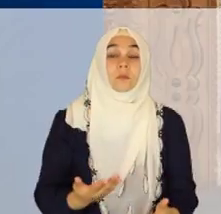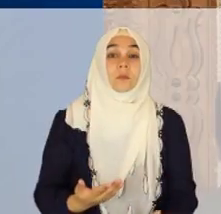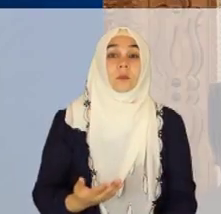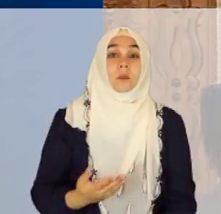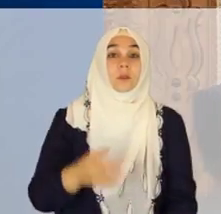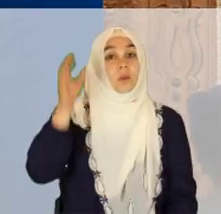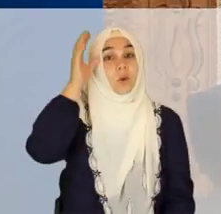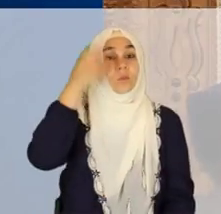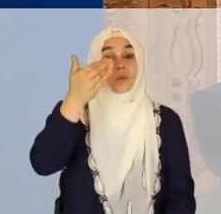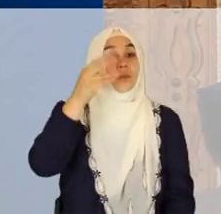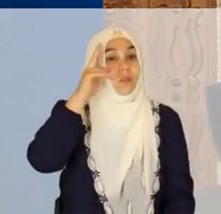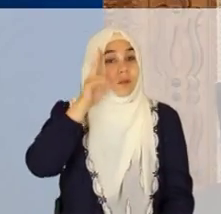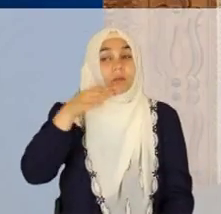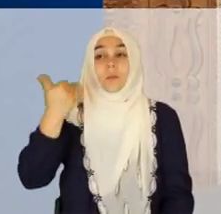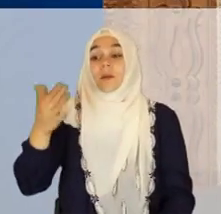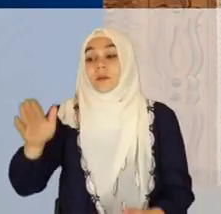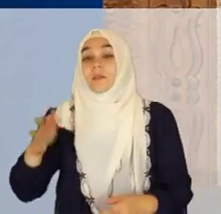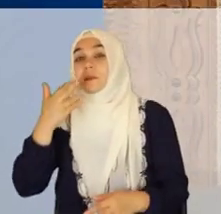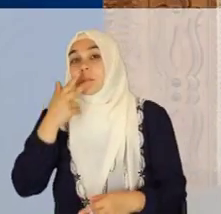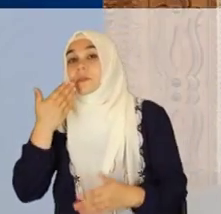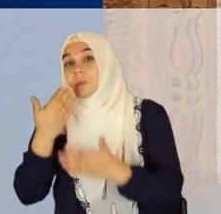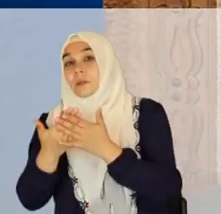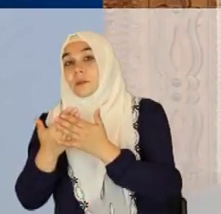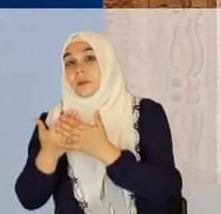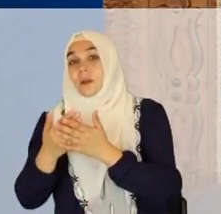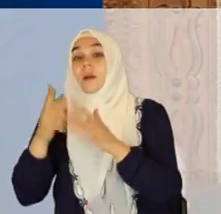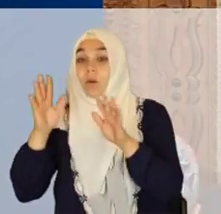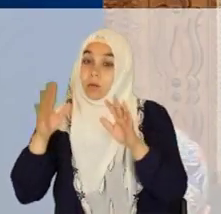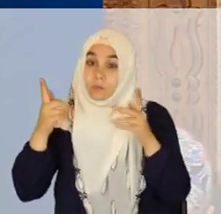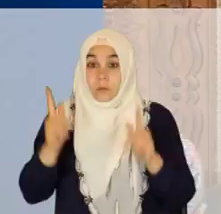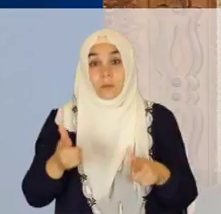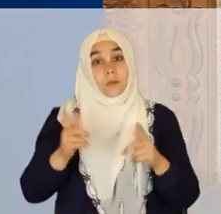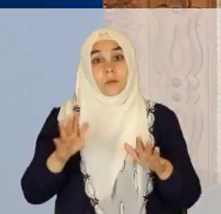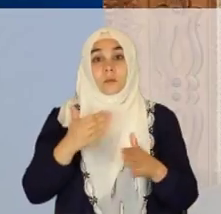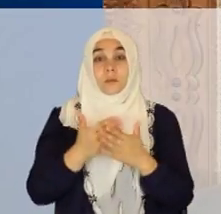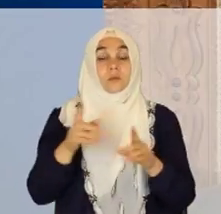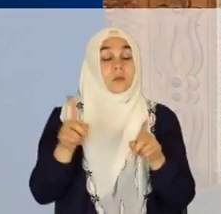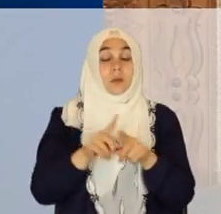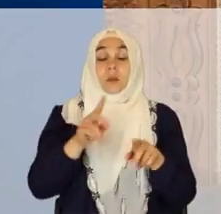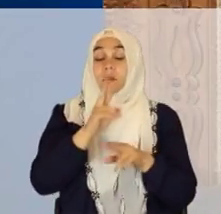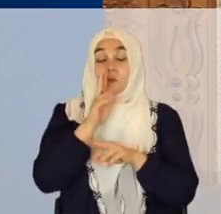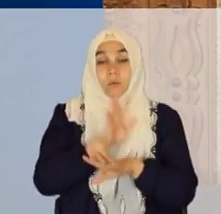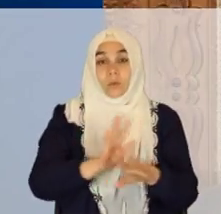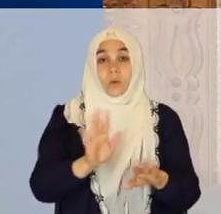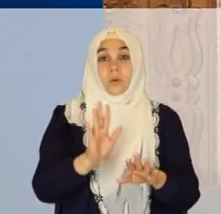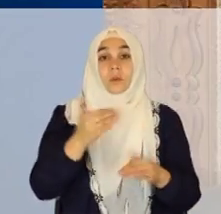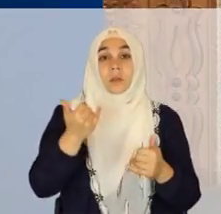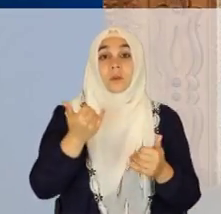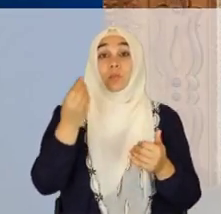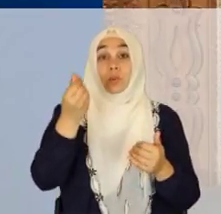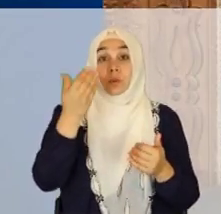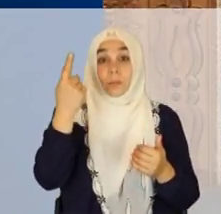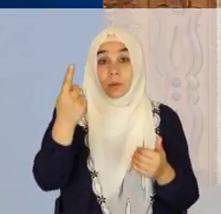Bu domla bilmaydi ekan deydi, buni sizdan kichikroqdan so'rang, bunisi xo'p deydi deydi. Unaqa emas, birodarlar. Bir